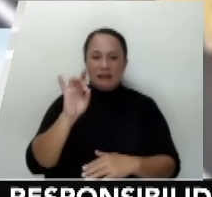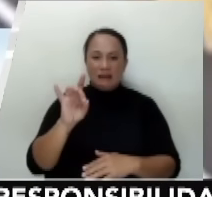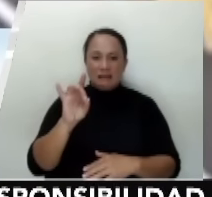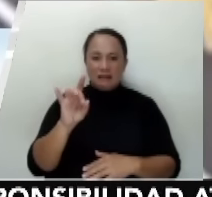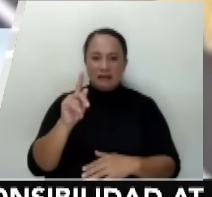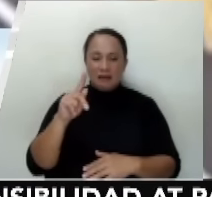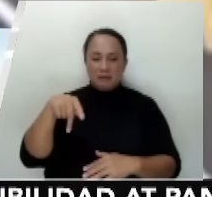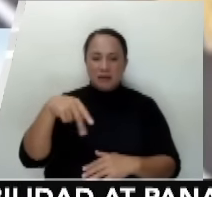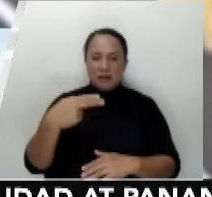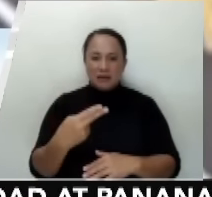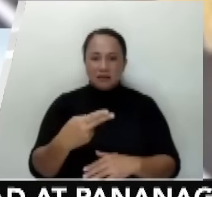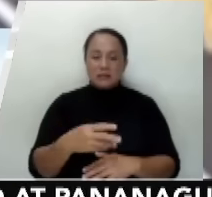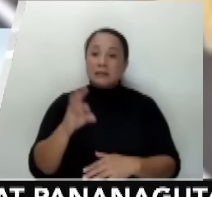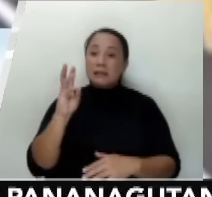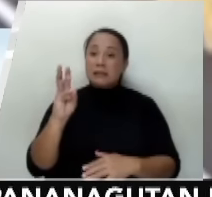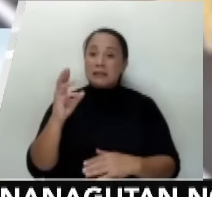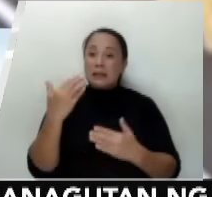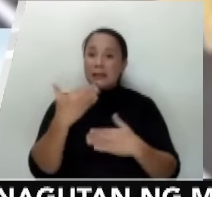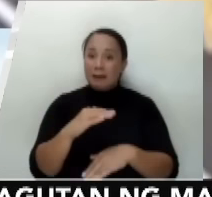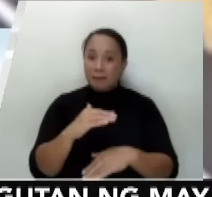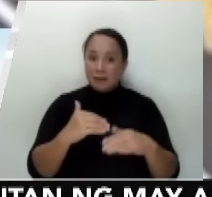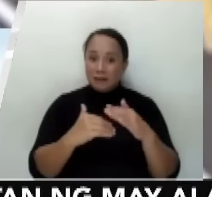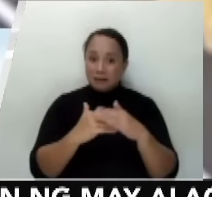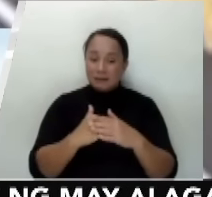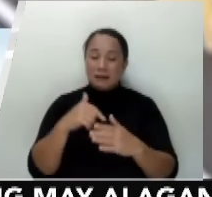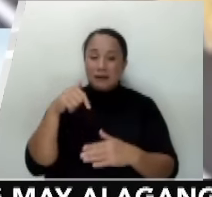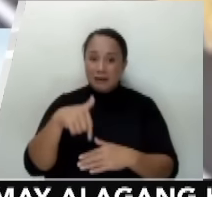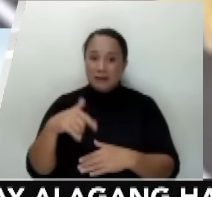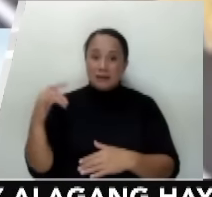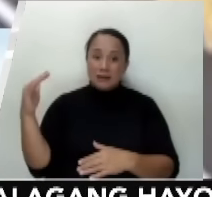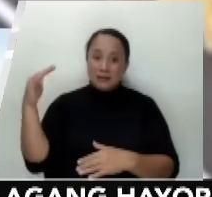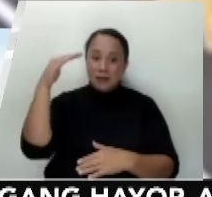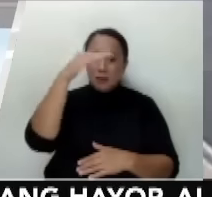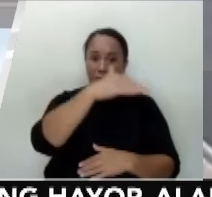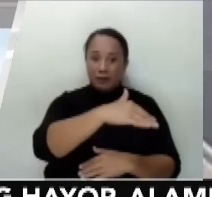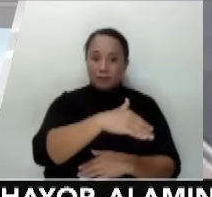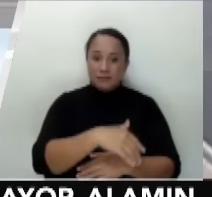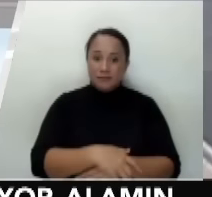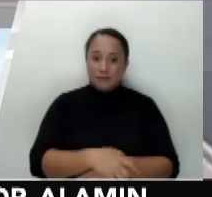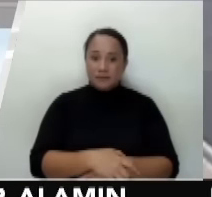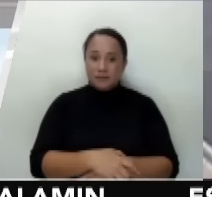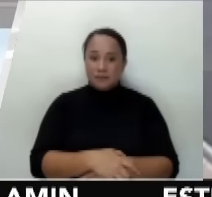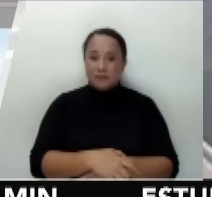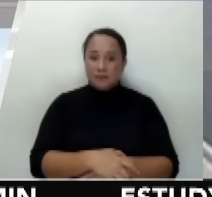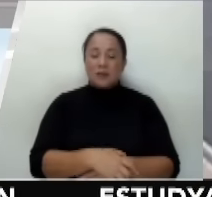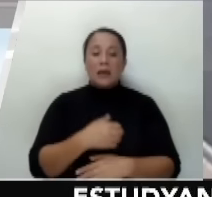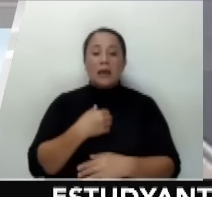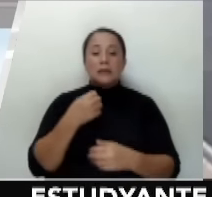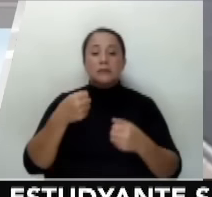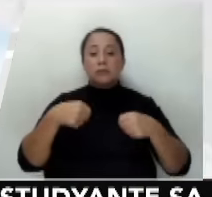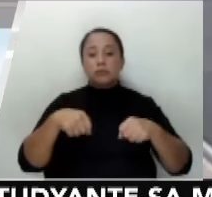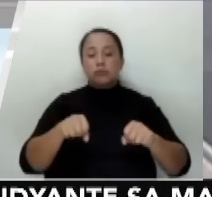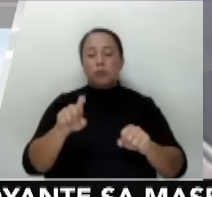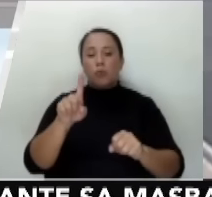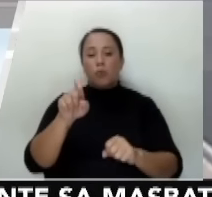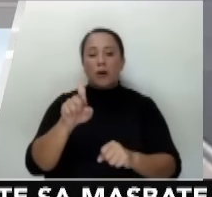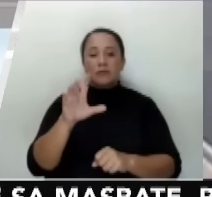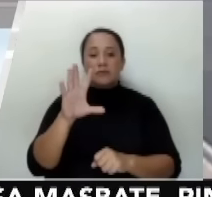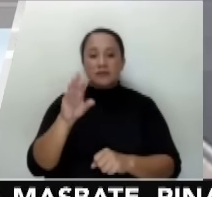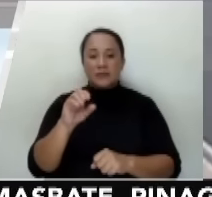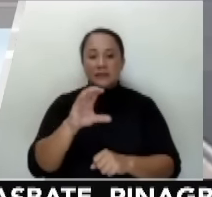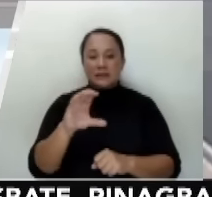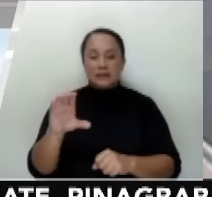kph lamang ang takdang bilis ng sasakyan sa Skyway Stage 3. Ang driver ng 150cc na motor tumilapon sa